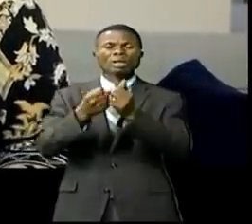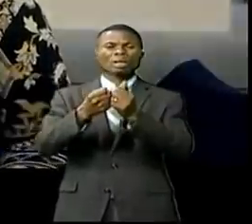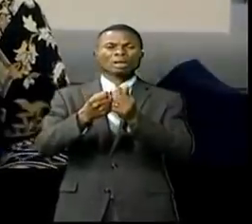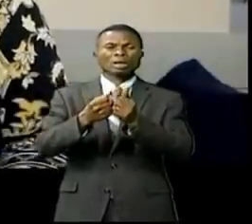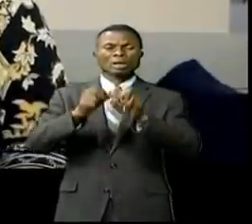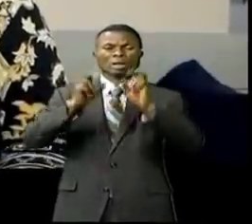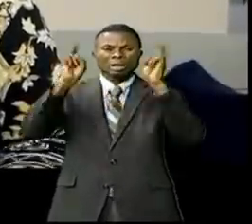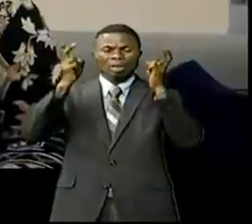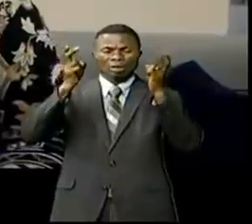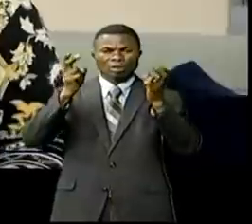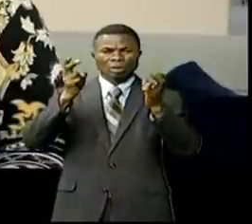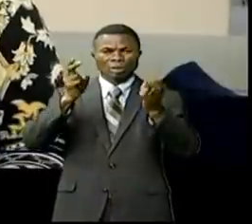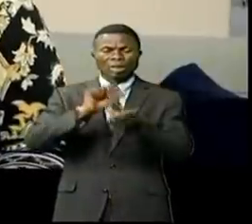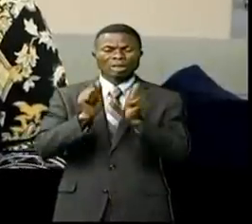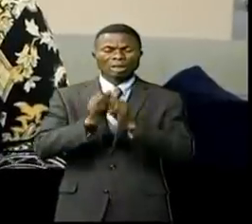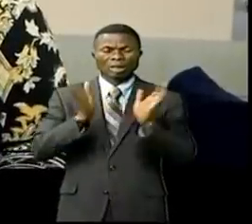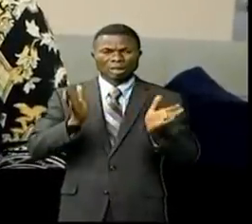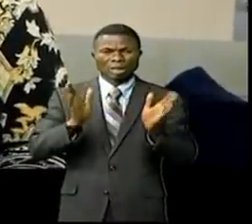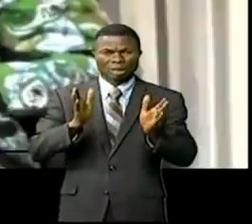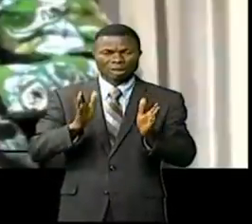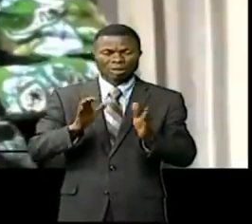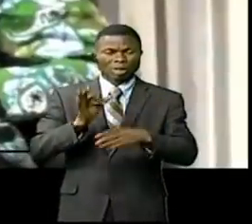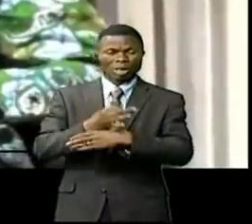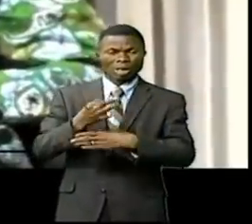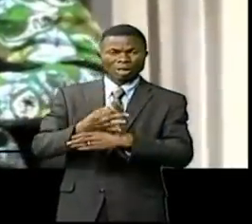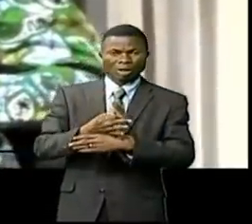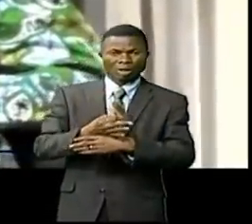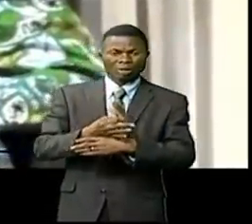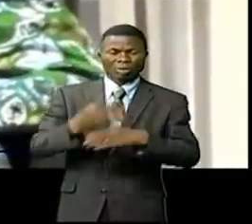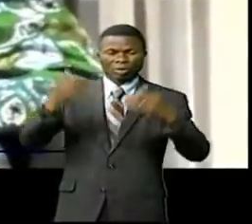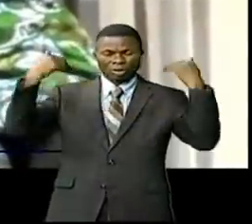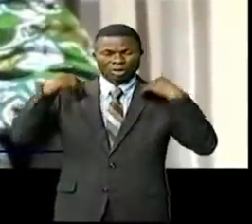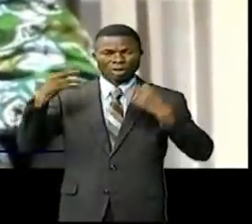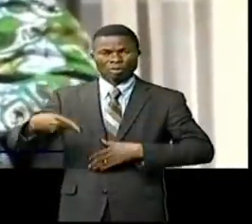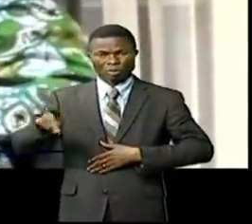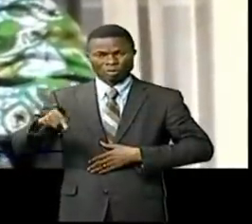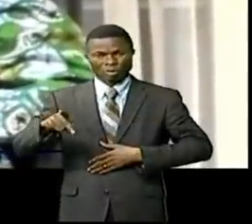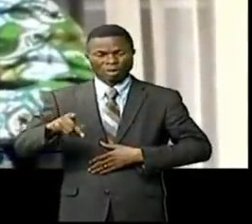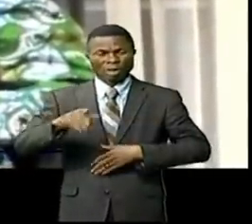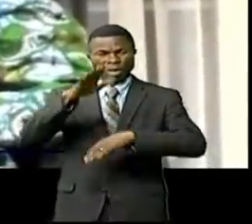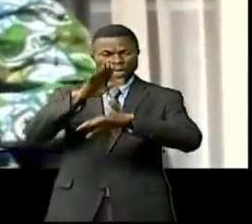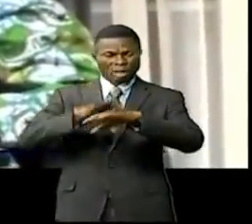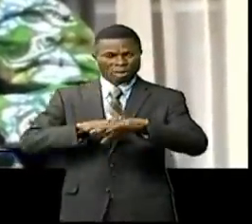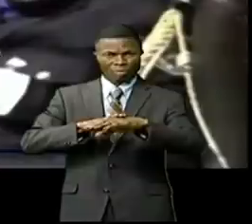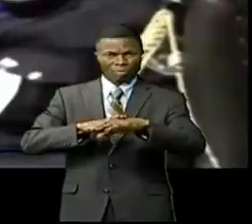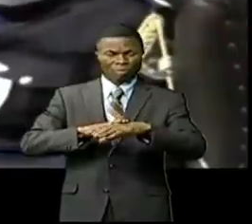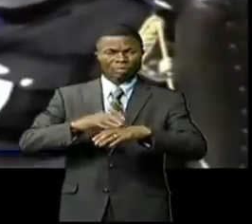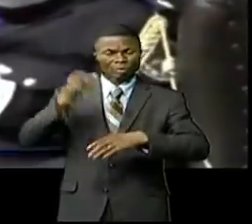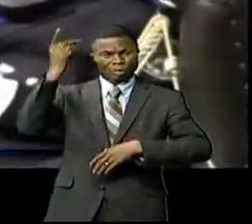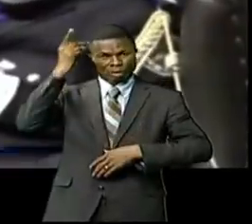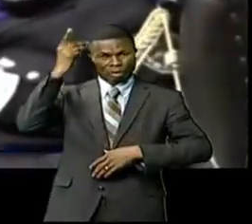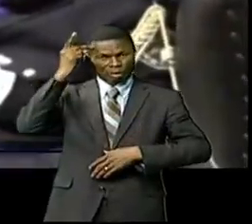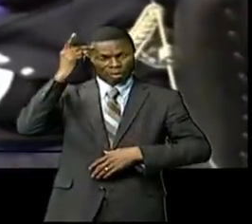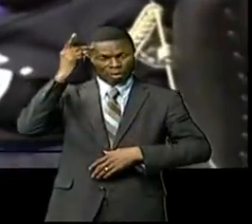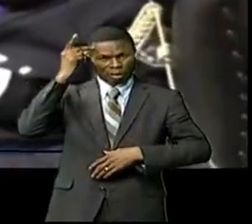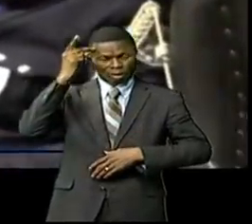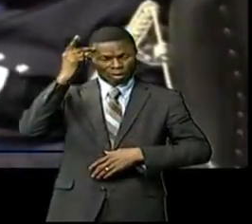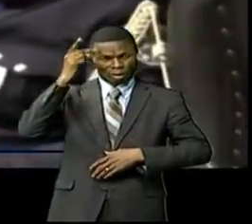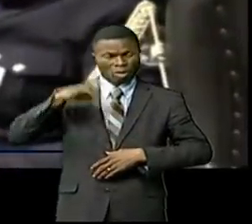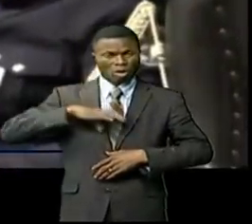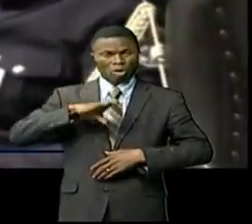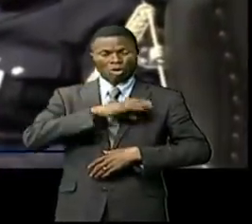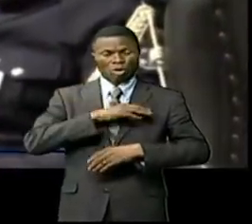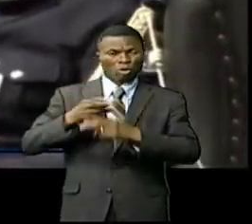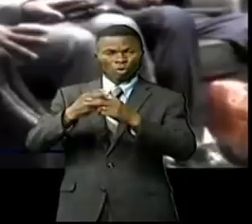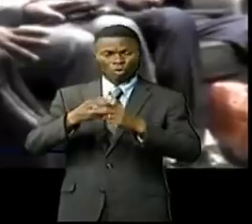vidéo devenue virale sur les réseaux sociaux. L'autorité provinciale avait même convoqué à partir de la capitale un conseil provincial de